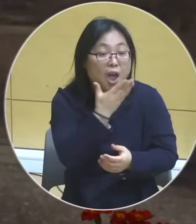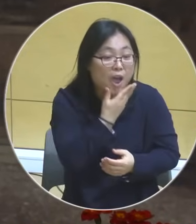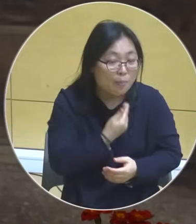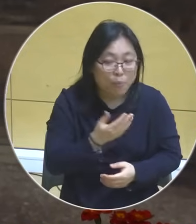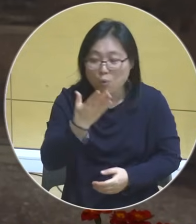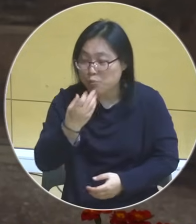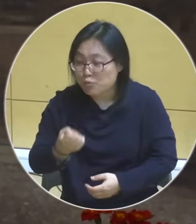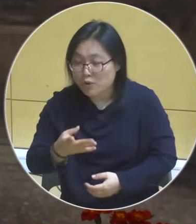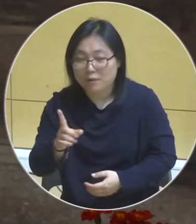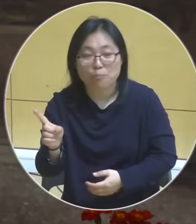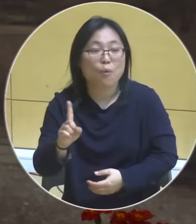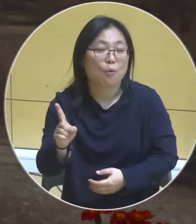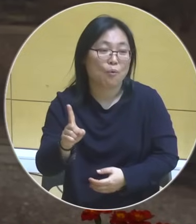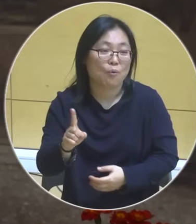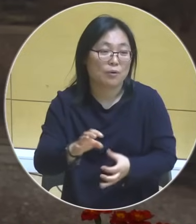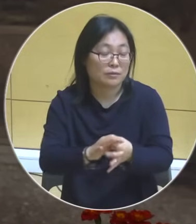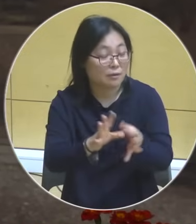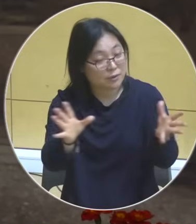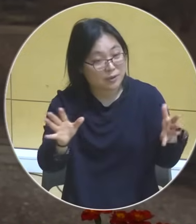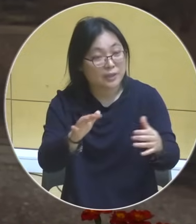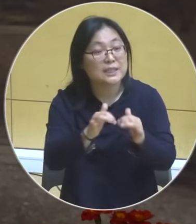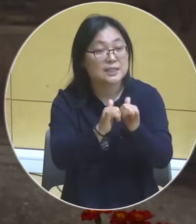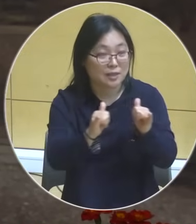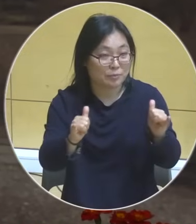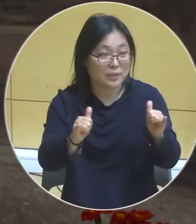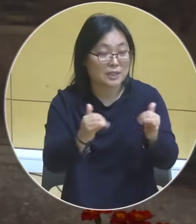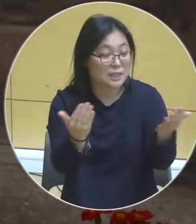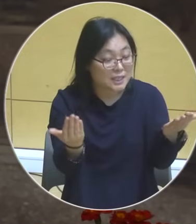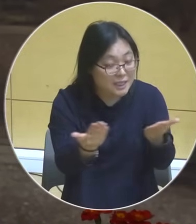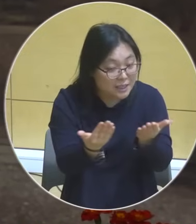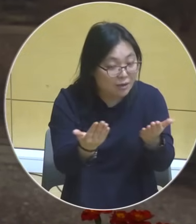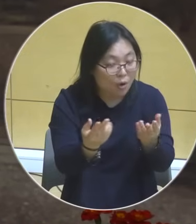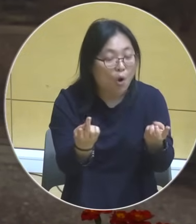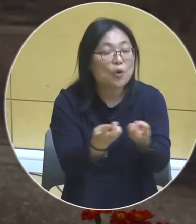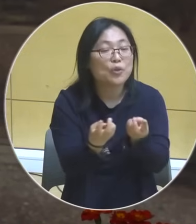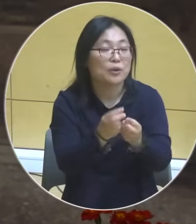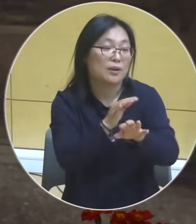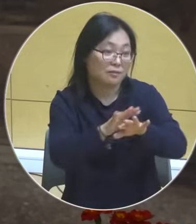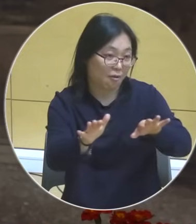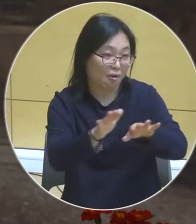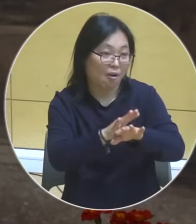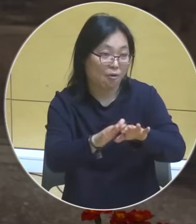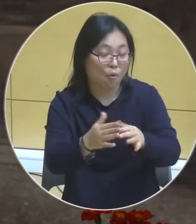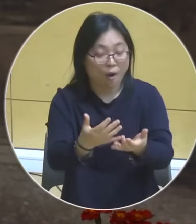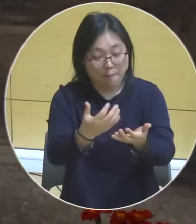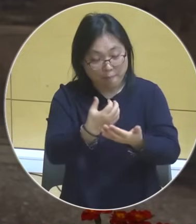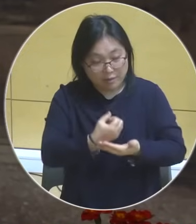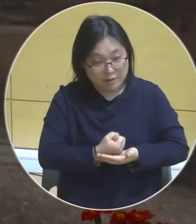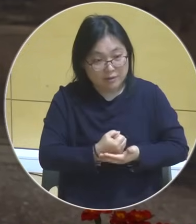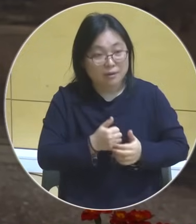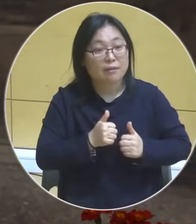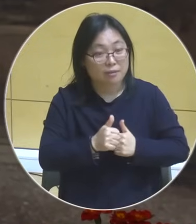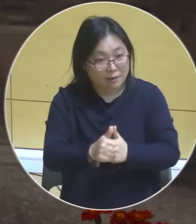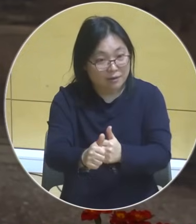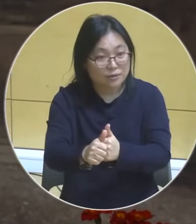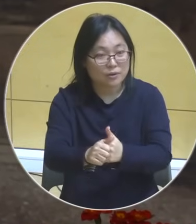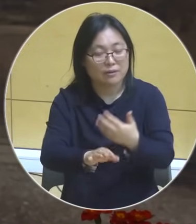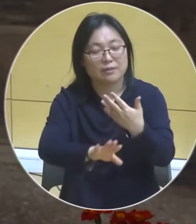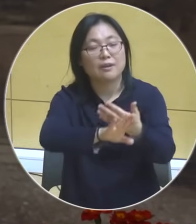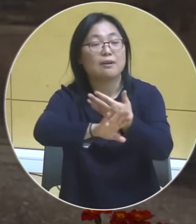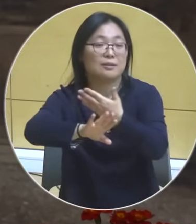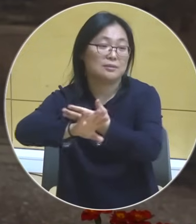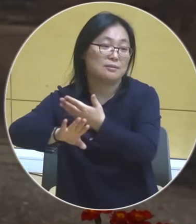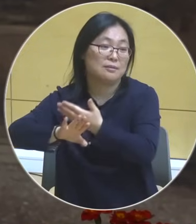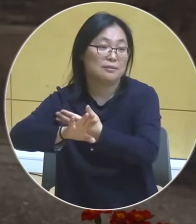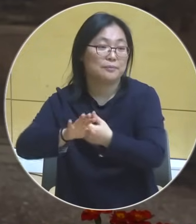행복과 불행 어느 것이든 상관없이 사람들은 그 일들을 어떻게 해석하고 받아들이느냐에 따라서